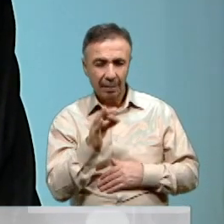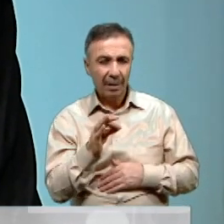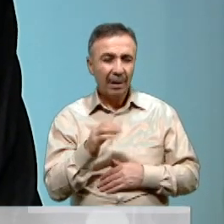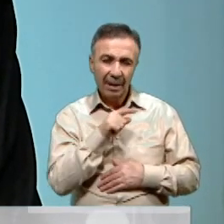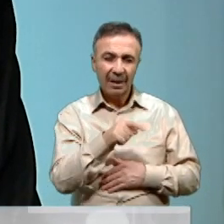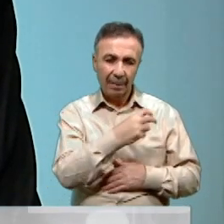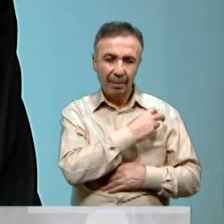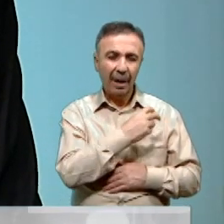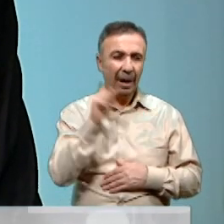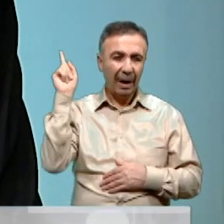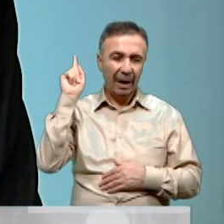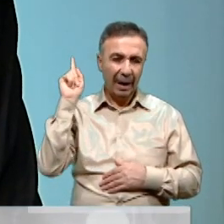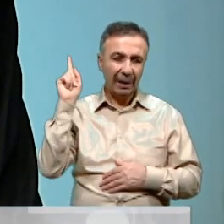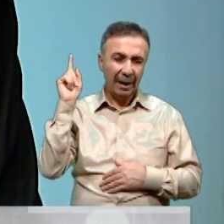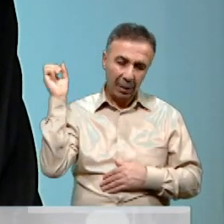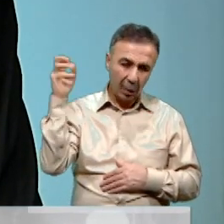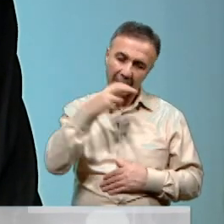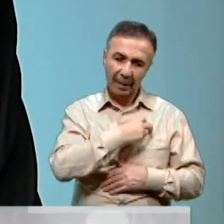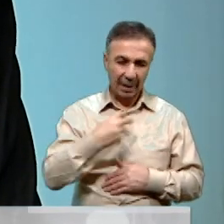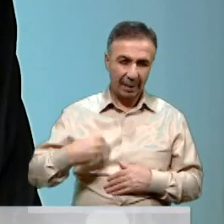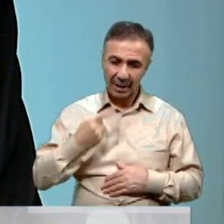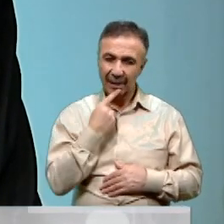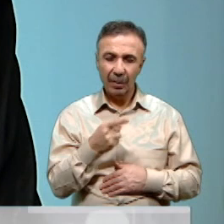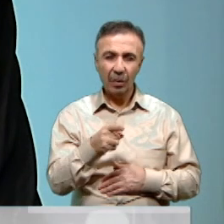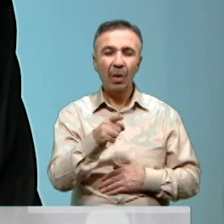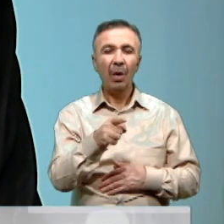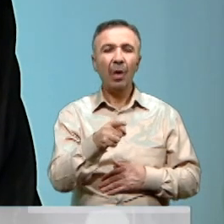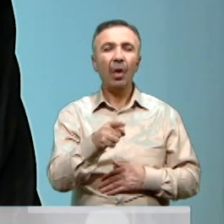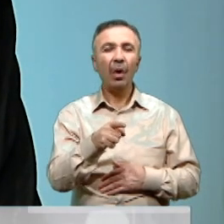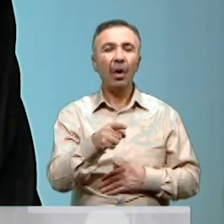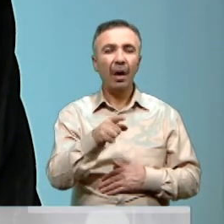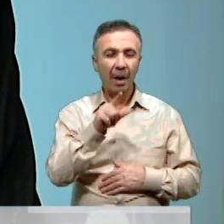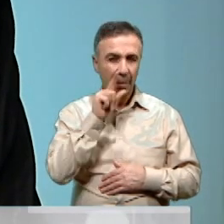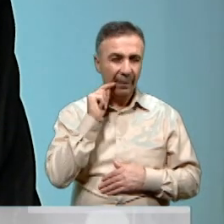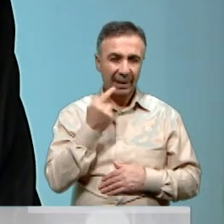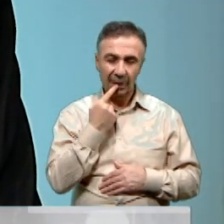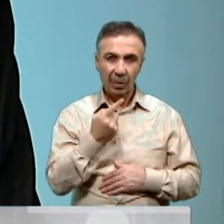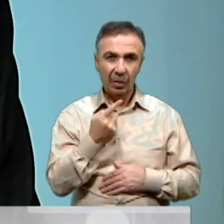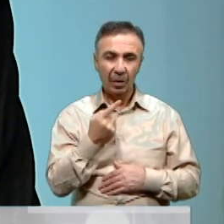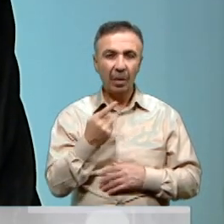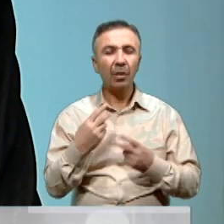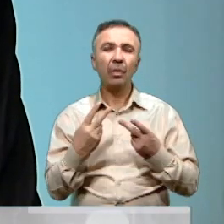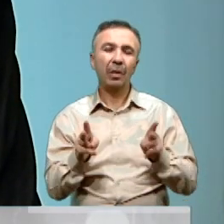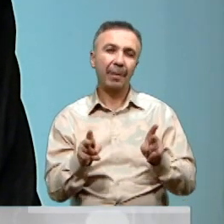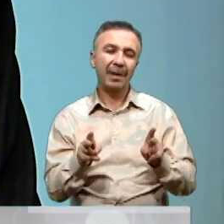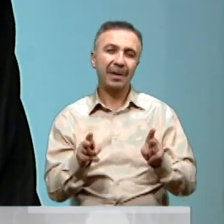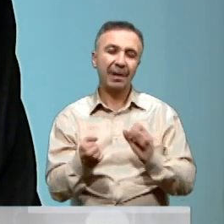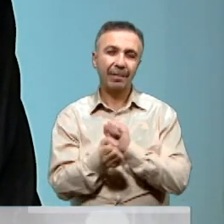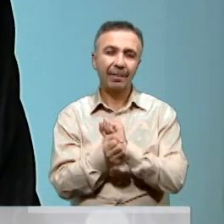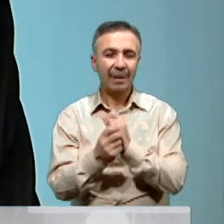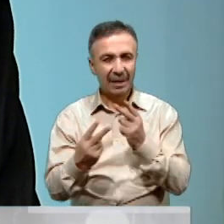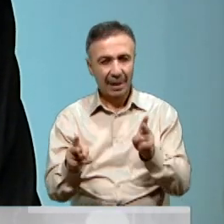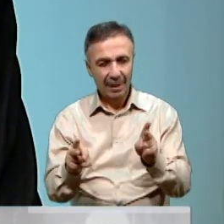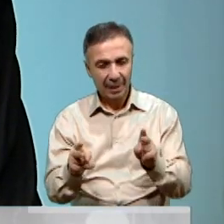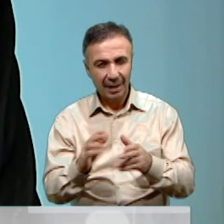resullüsün demiş Peygamberimiz Aleyhisselam o beyefendi diyor ki bunu hür ve yani Hürriyet serbest